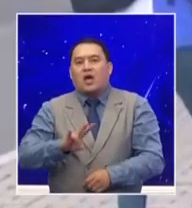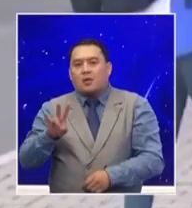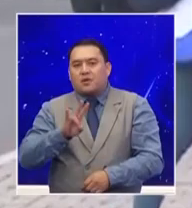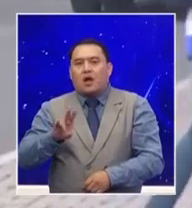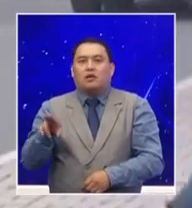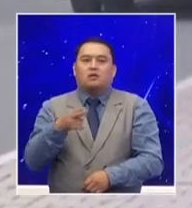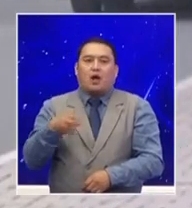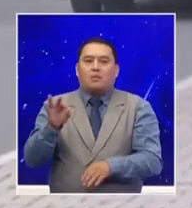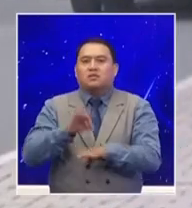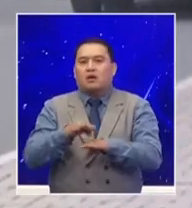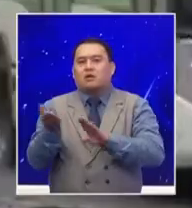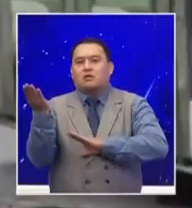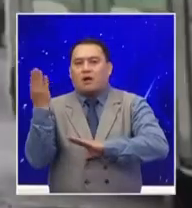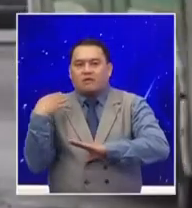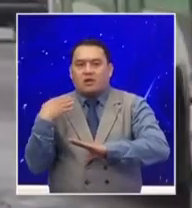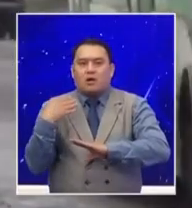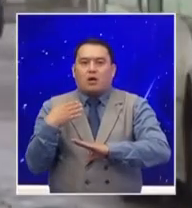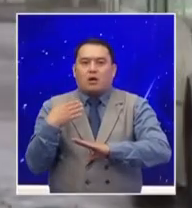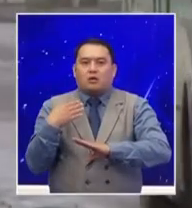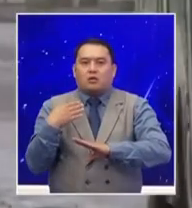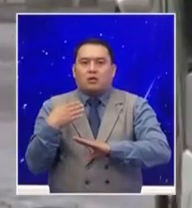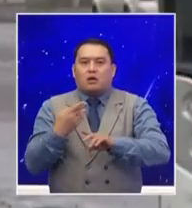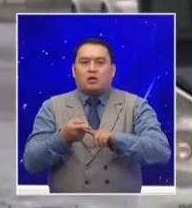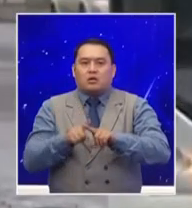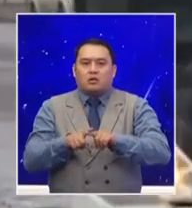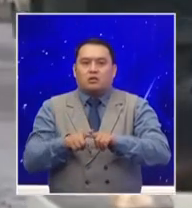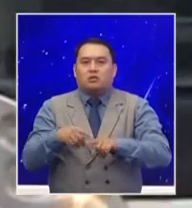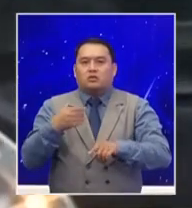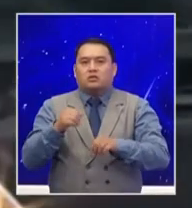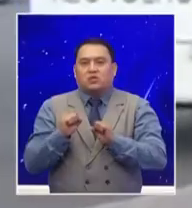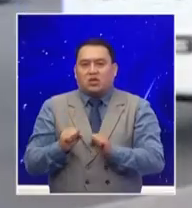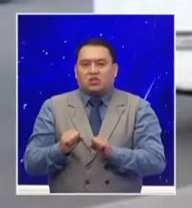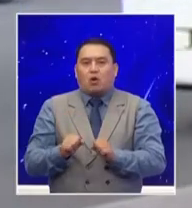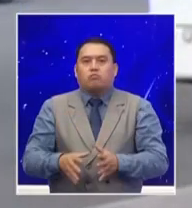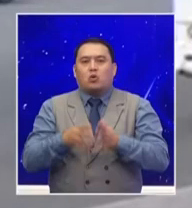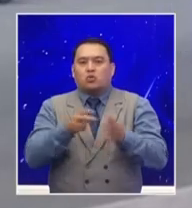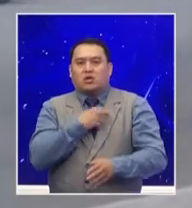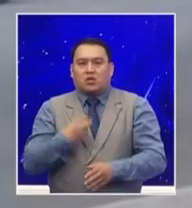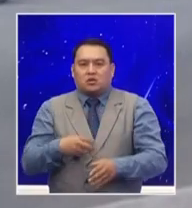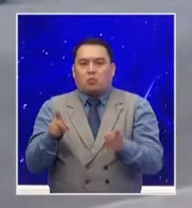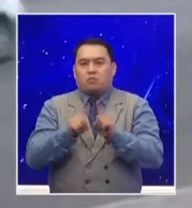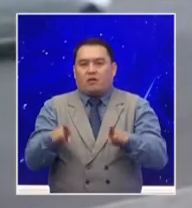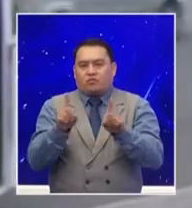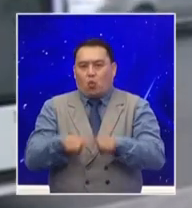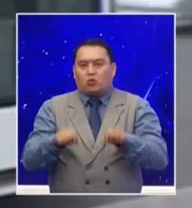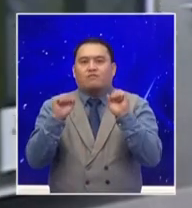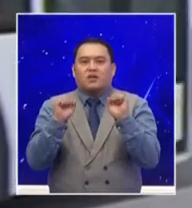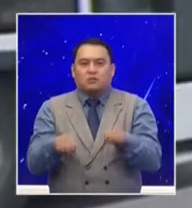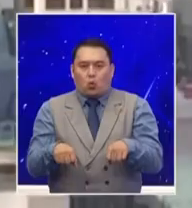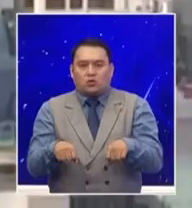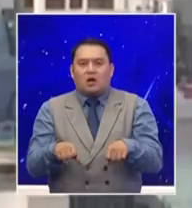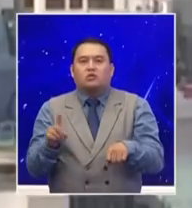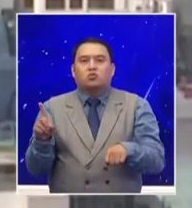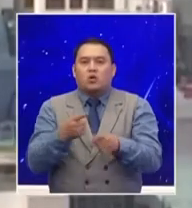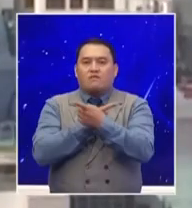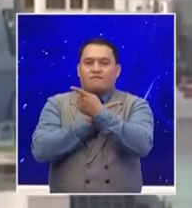ноябре-декабре у переболевших ранее COVID-19 не останется антител. Поэтому есть большой риск заболеть коронавирусом повторно. Однако,